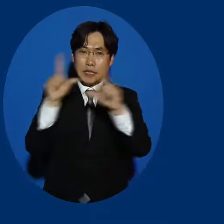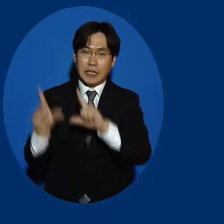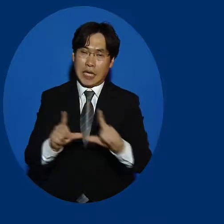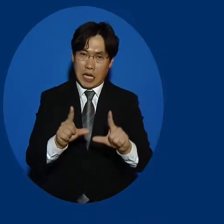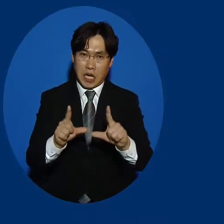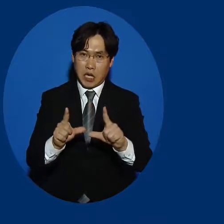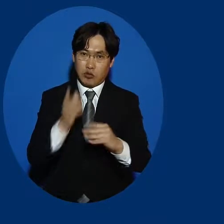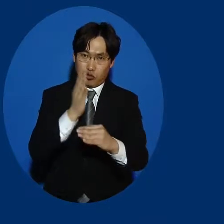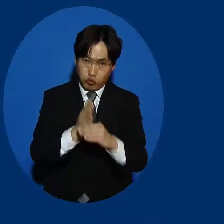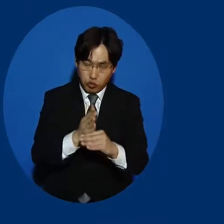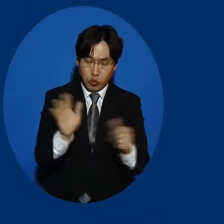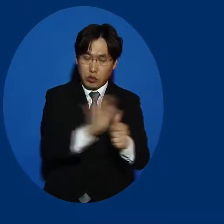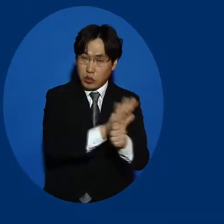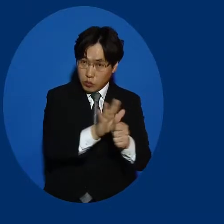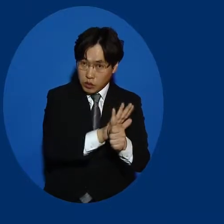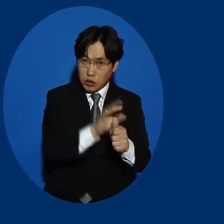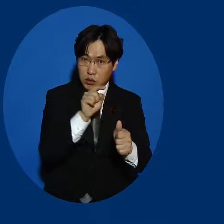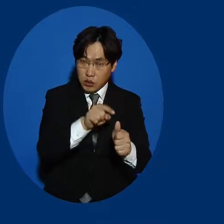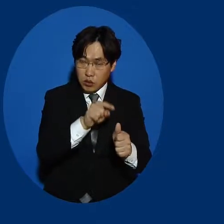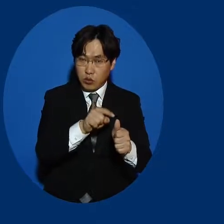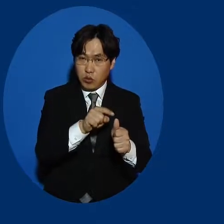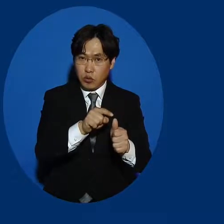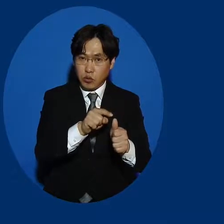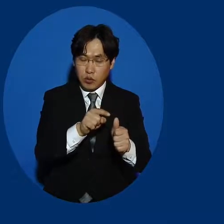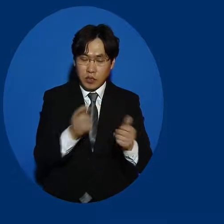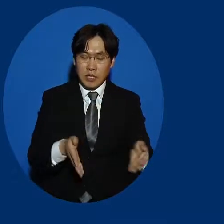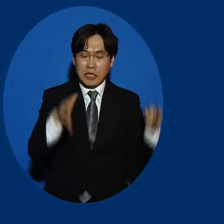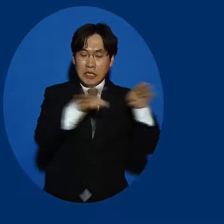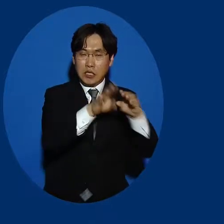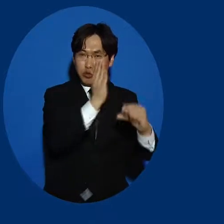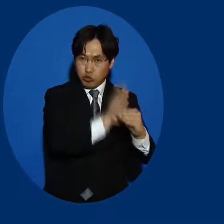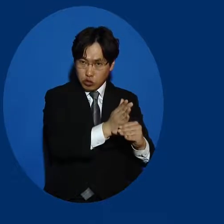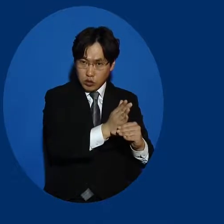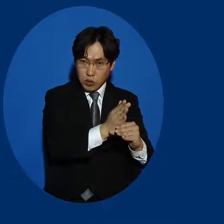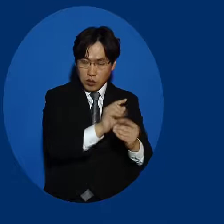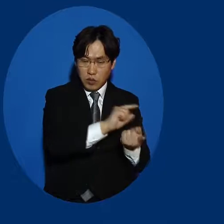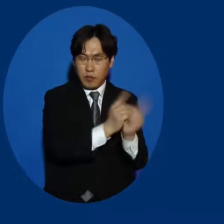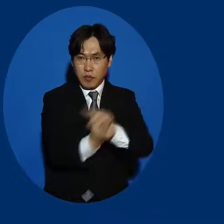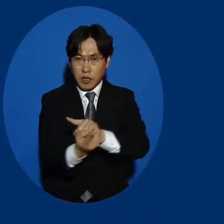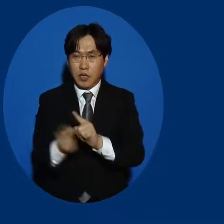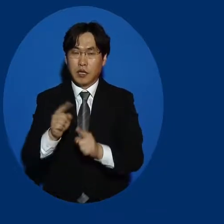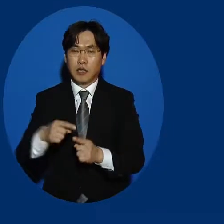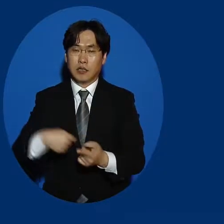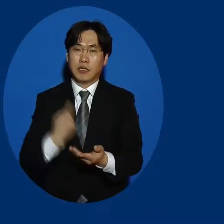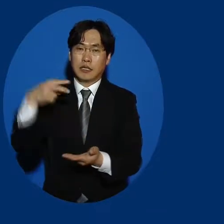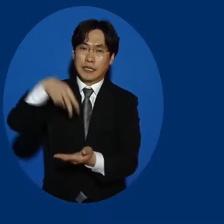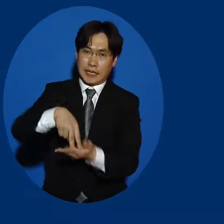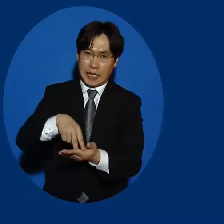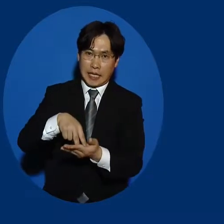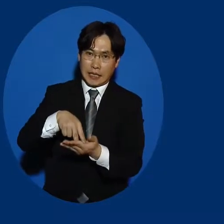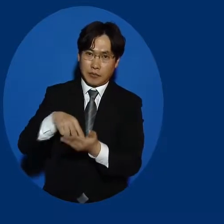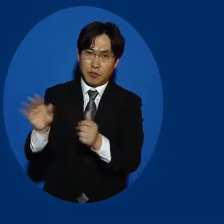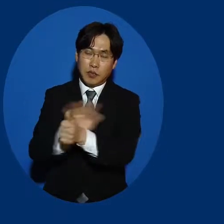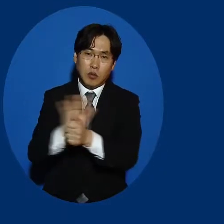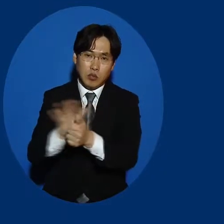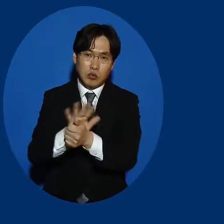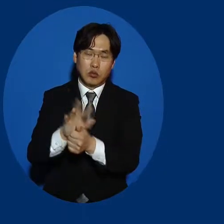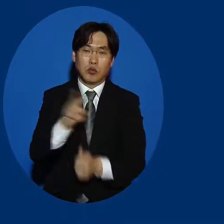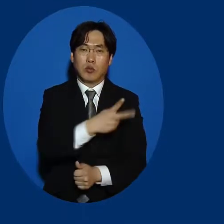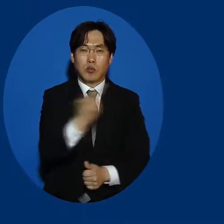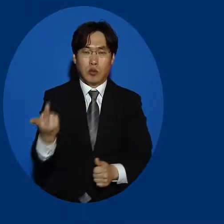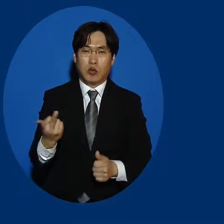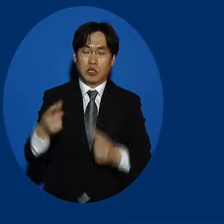복지 서비스 또한 생활시설 중심 서비스에서 자립생활 중심 서비스로 전환되고